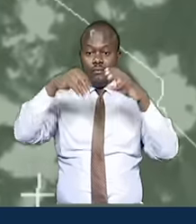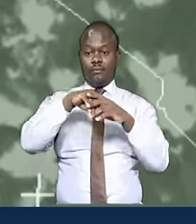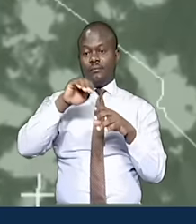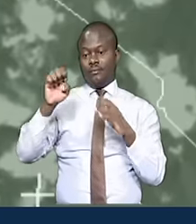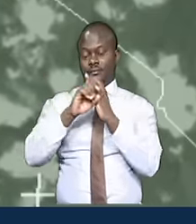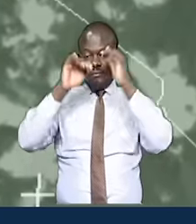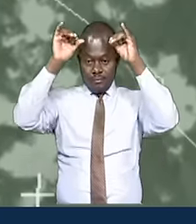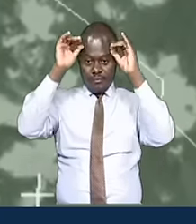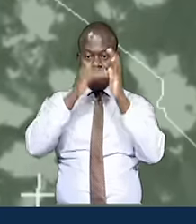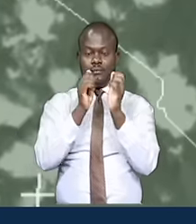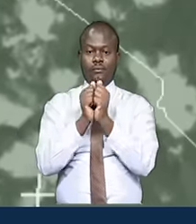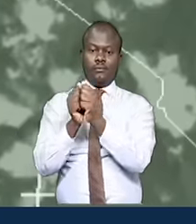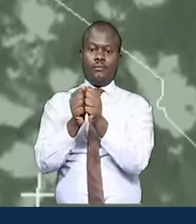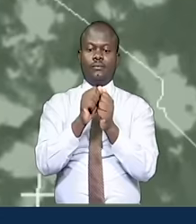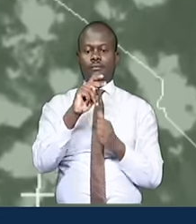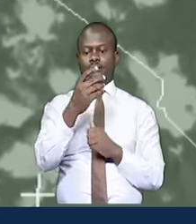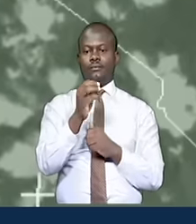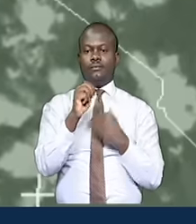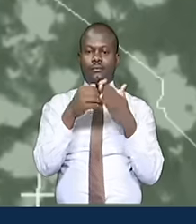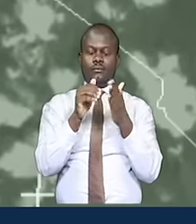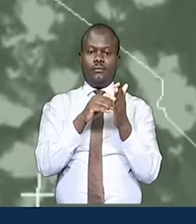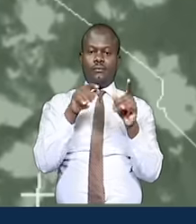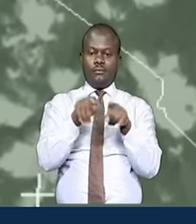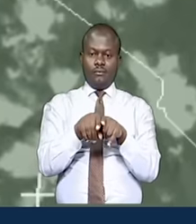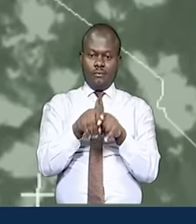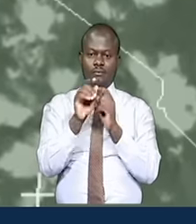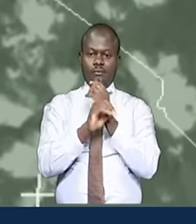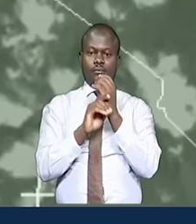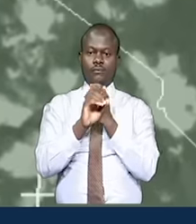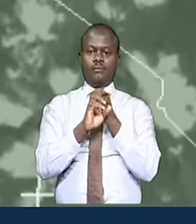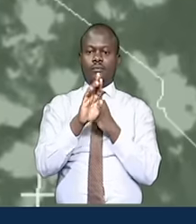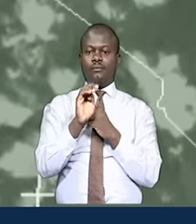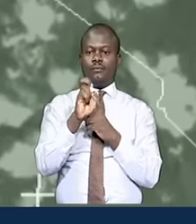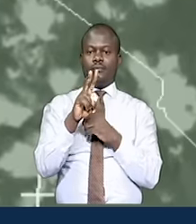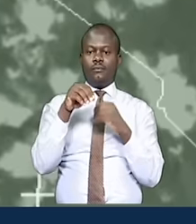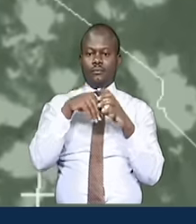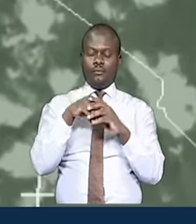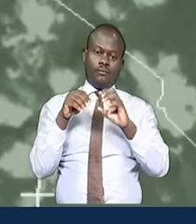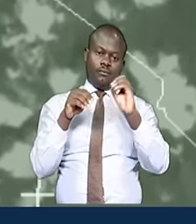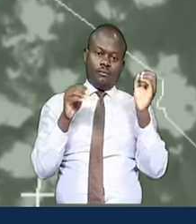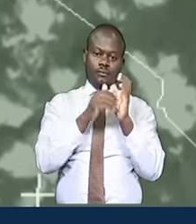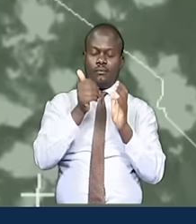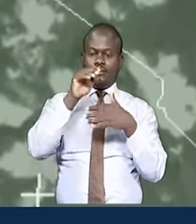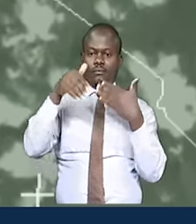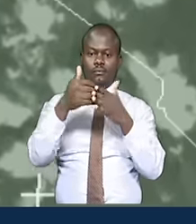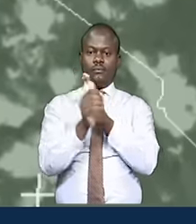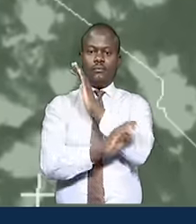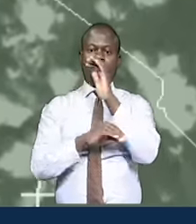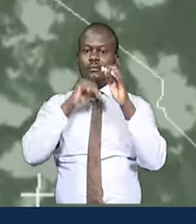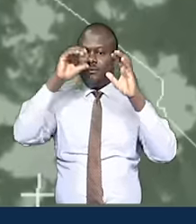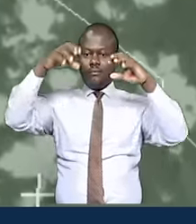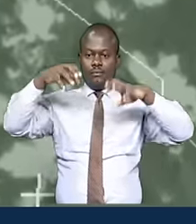karere ka Nyagatare ndetse na karere ka Ngoma kimwe no mu karere ka Rubavu mu ntara y'Iburengerazuba ahandi hose mu gihugu nta